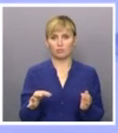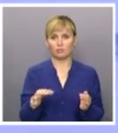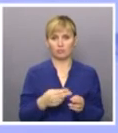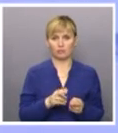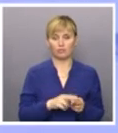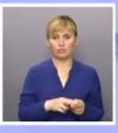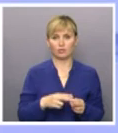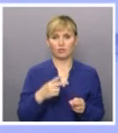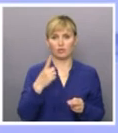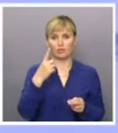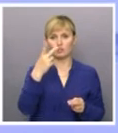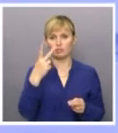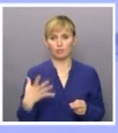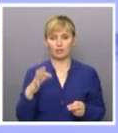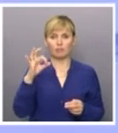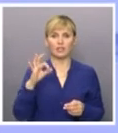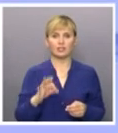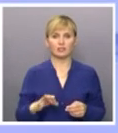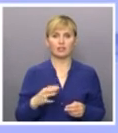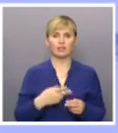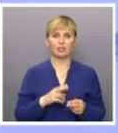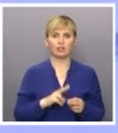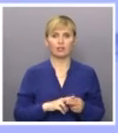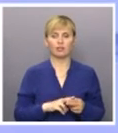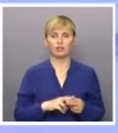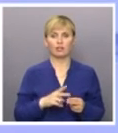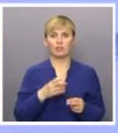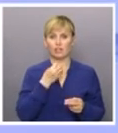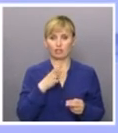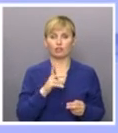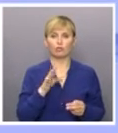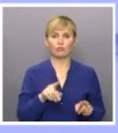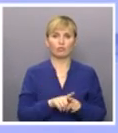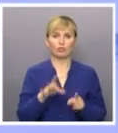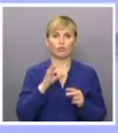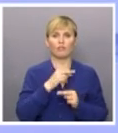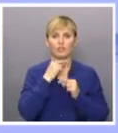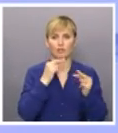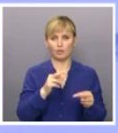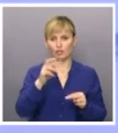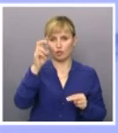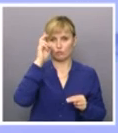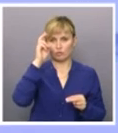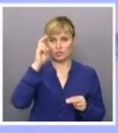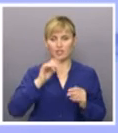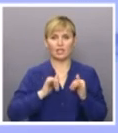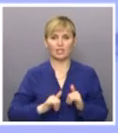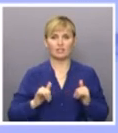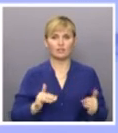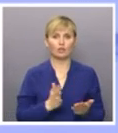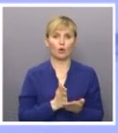четверть цены государство дотировало. Я не говорю, что это правильно и хорошо, но тем не менее это говорит о внимании государства к развитию